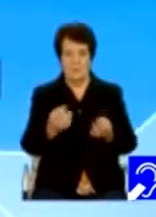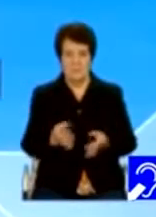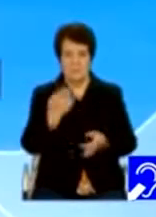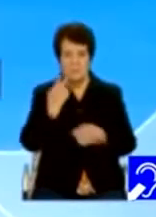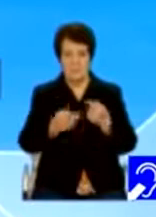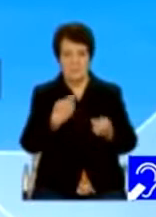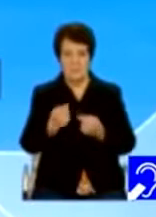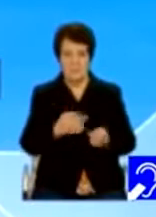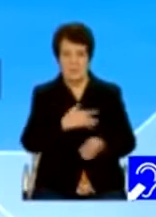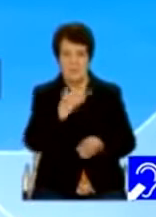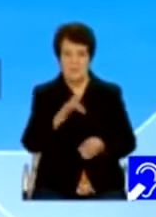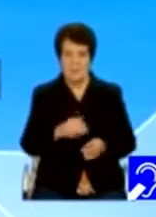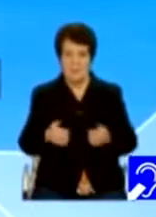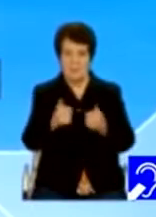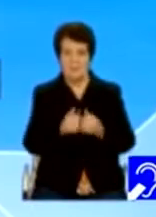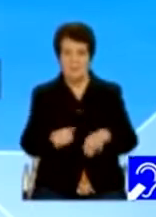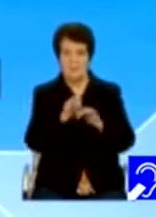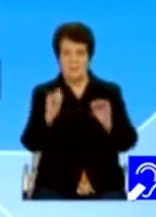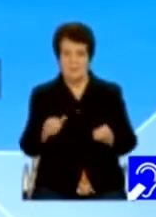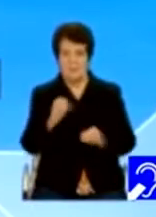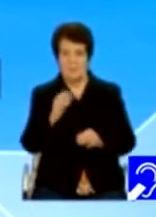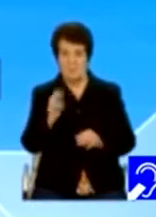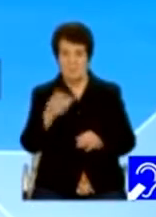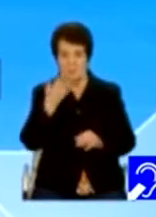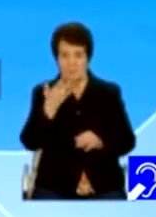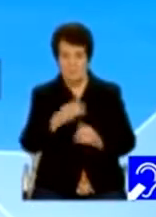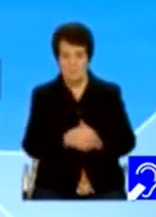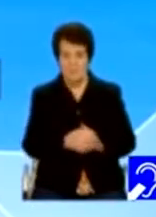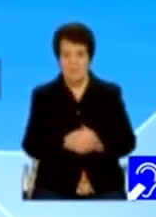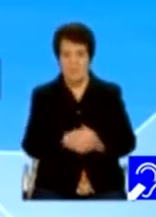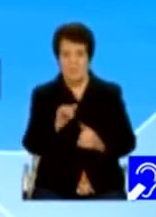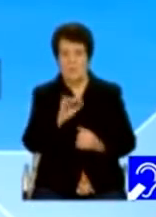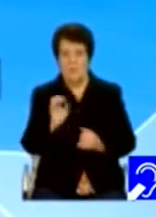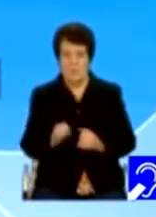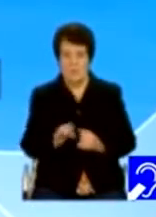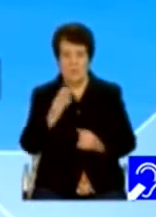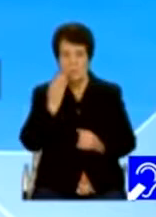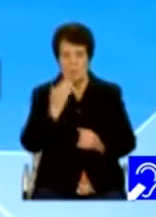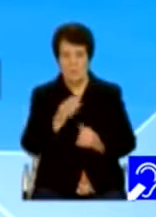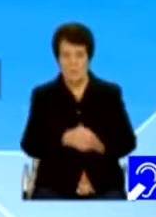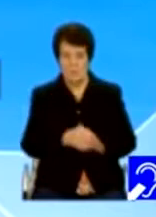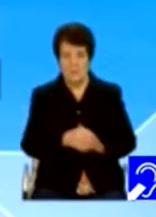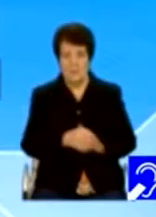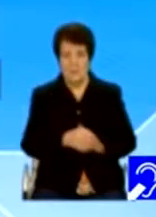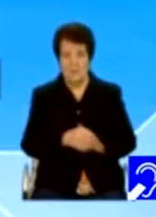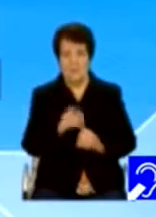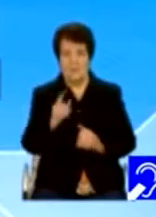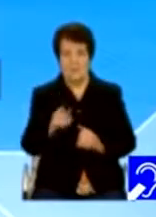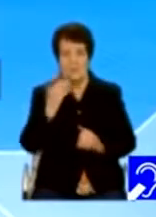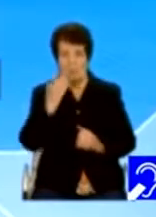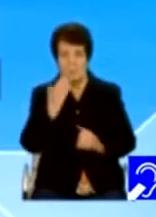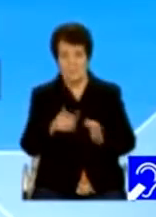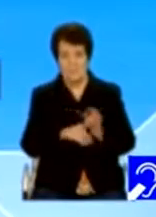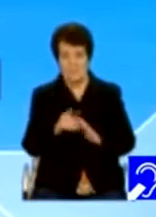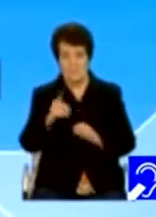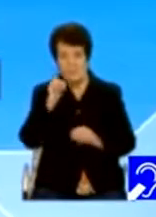am fost categorici, parteneri de dezvoltare, strategici, Statele Unite, Uniunea Europeană, România, dar se începe din România, pentru că